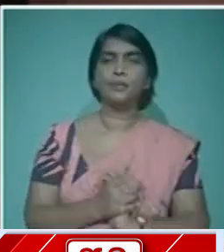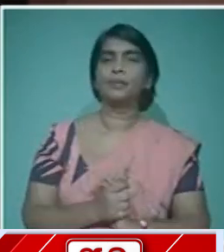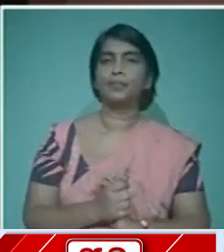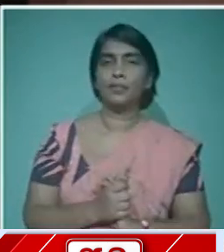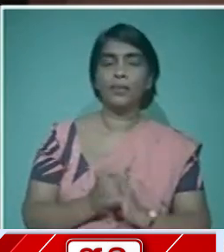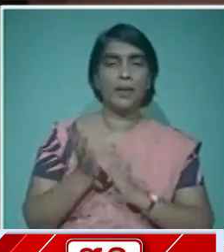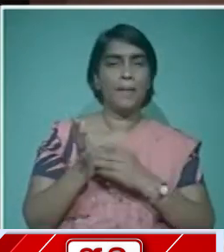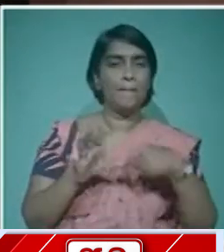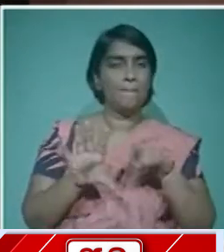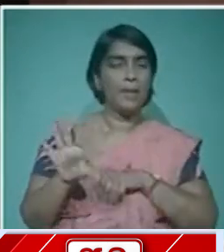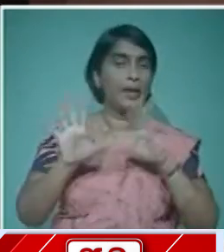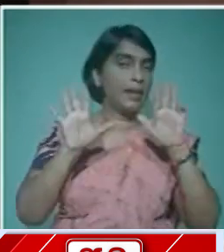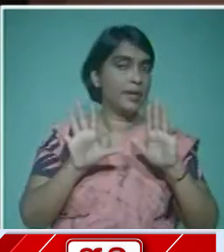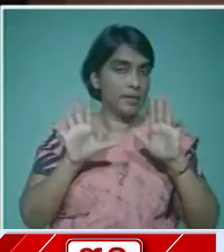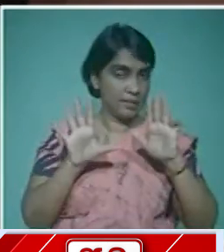මැයි මාසේ 9 වෙනිදා